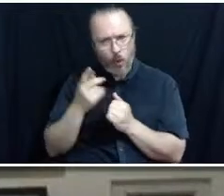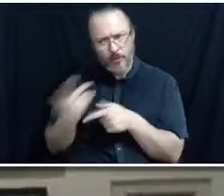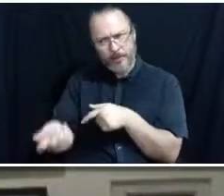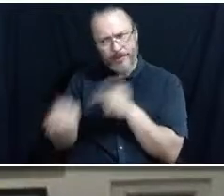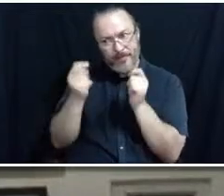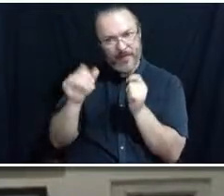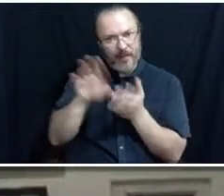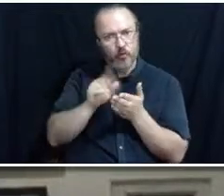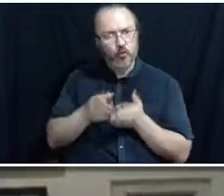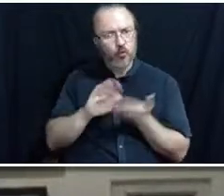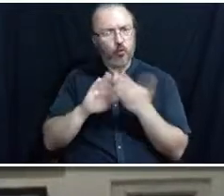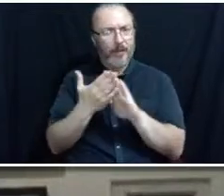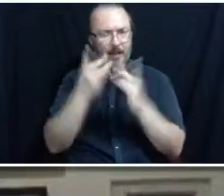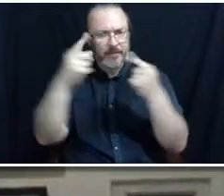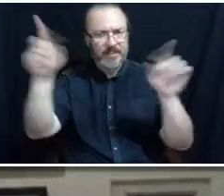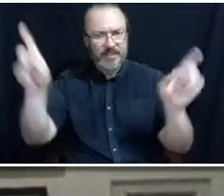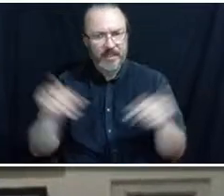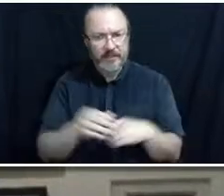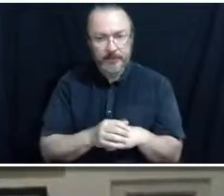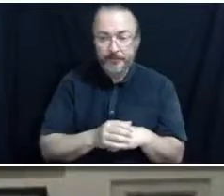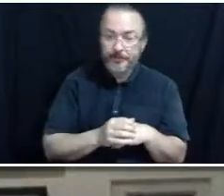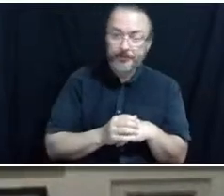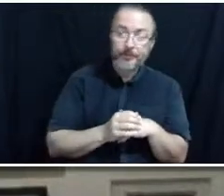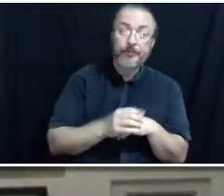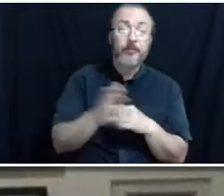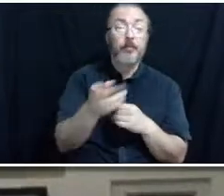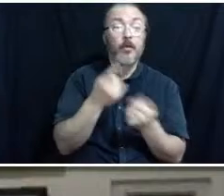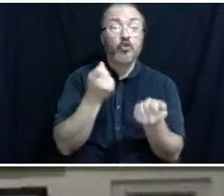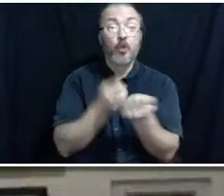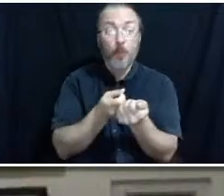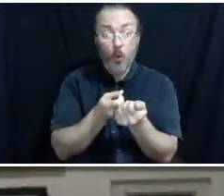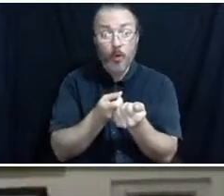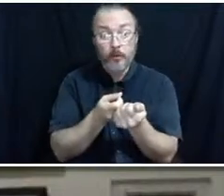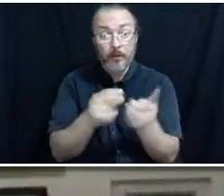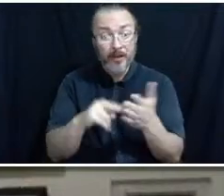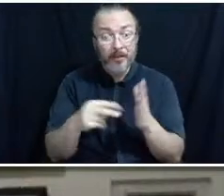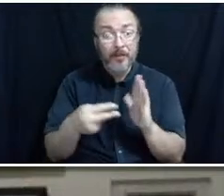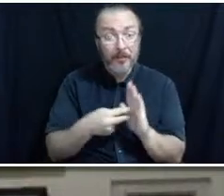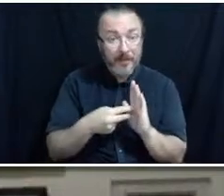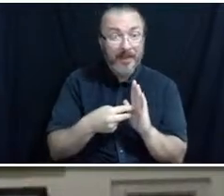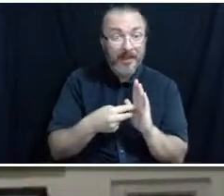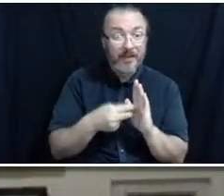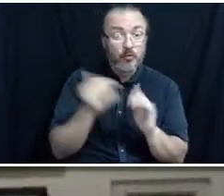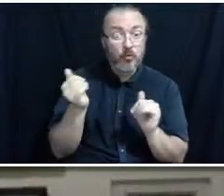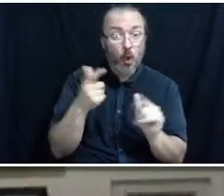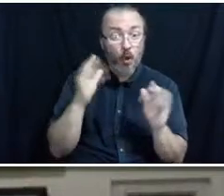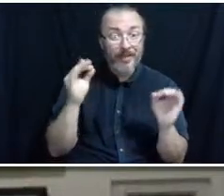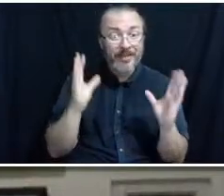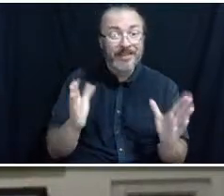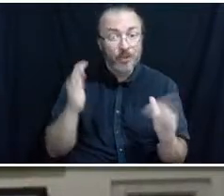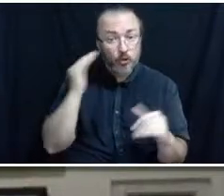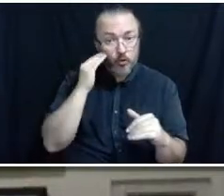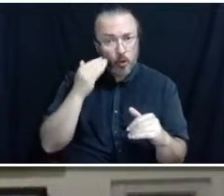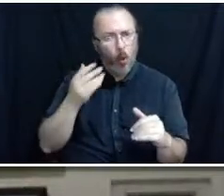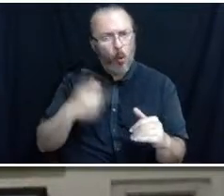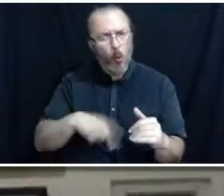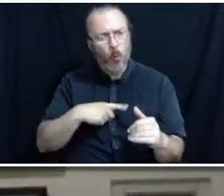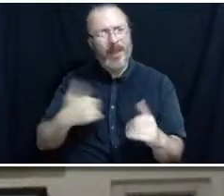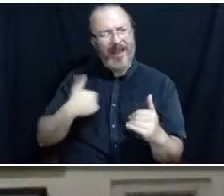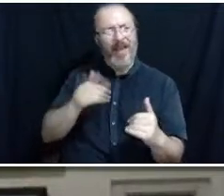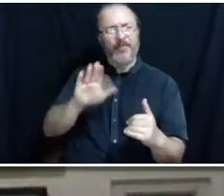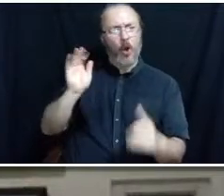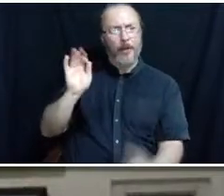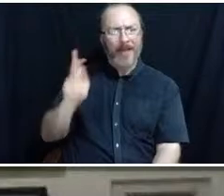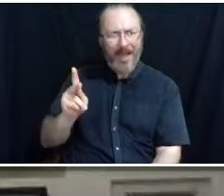à réussir et le succès est partagé. Pour le soutien, eh bien, tous nos enseignants savent que nous sommes solidaires de